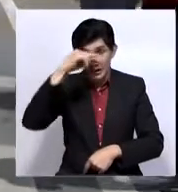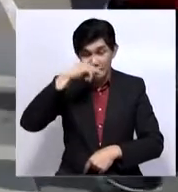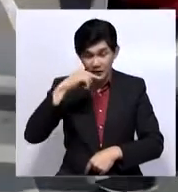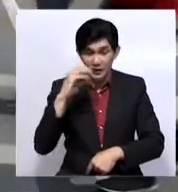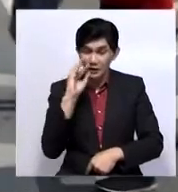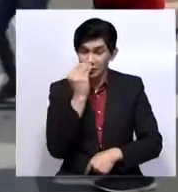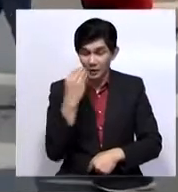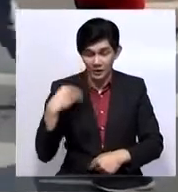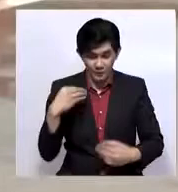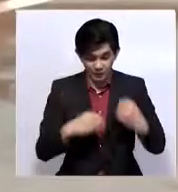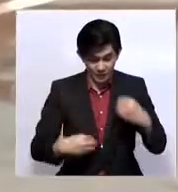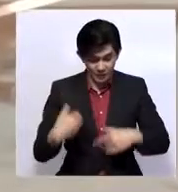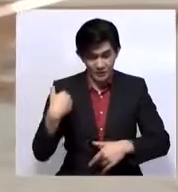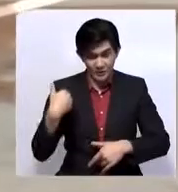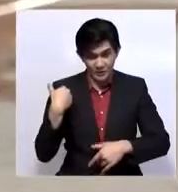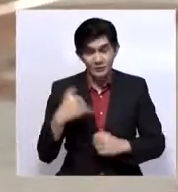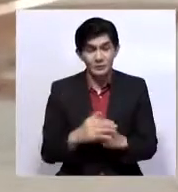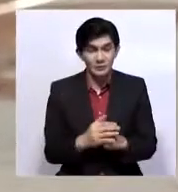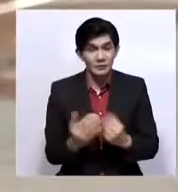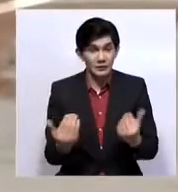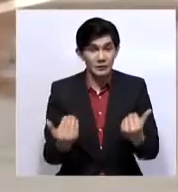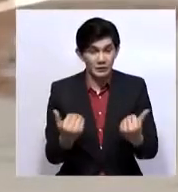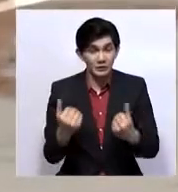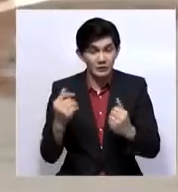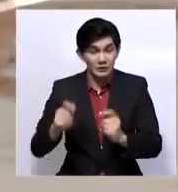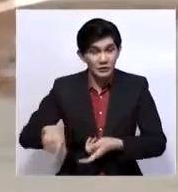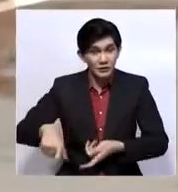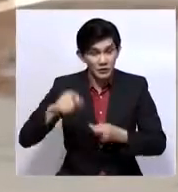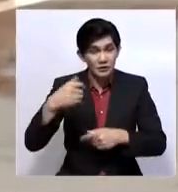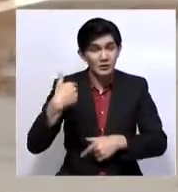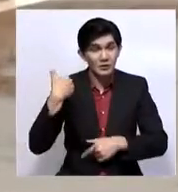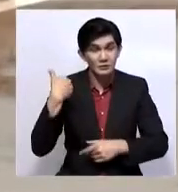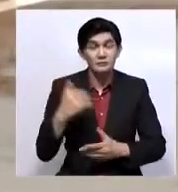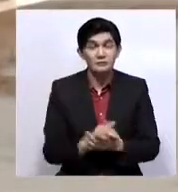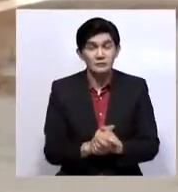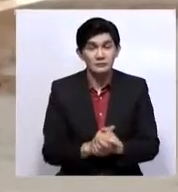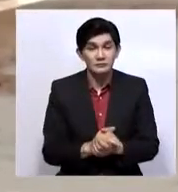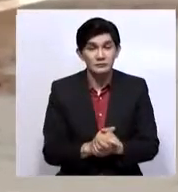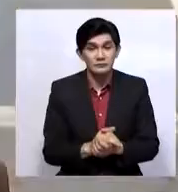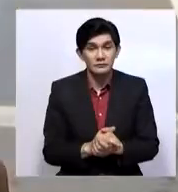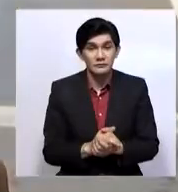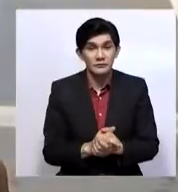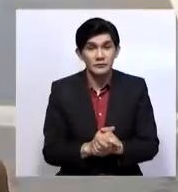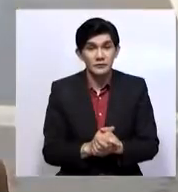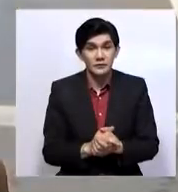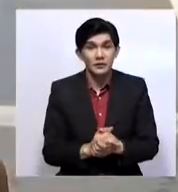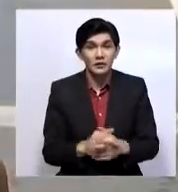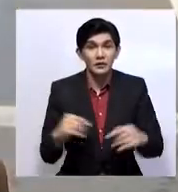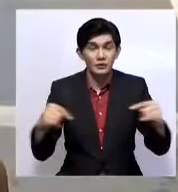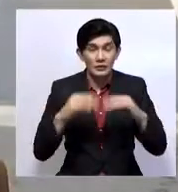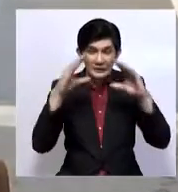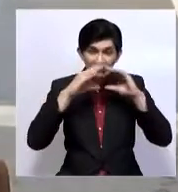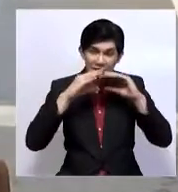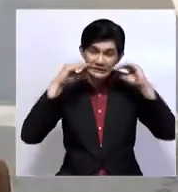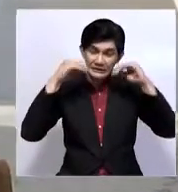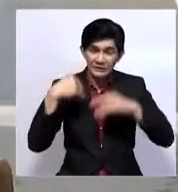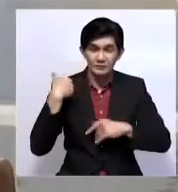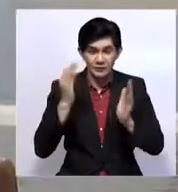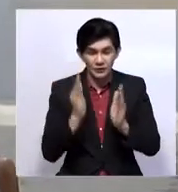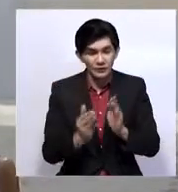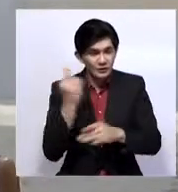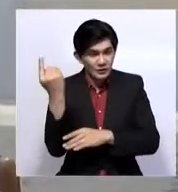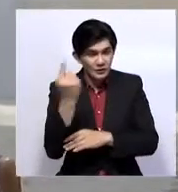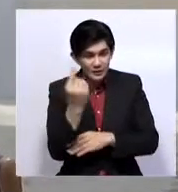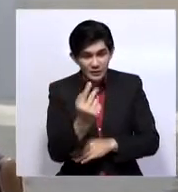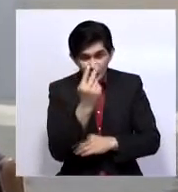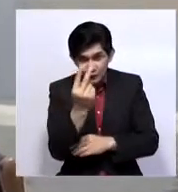ายดอกซึ่งถือเป็นเอกลักษณ์ของเทศกาลสงกรานต์ซึ่งภายในบรรยากาศภายในงานนะคะก็เต็มไปด้วยรอยยิ้มของผู้ที่มาเที่